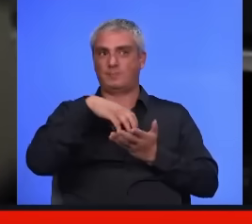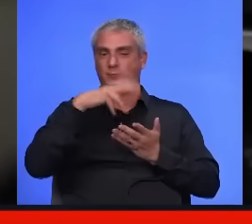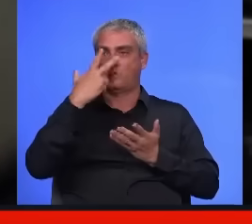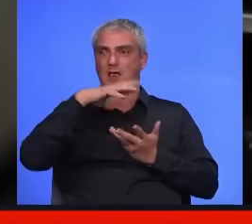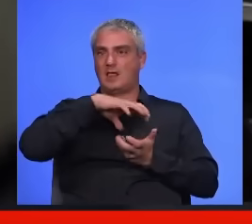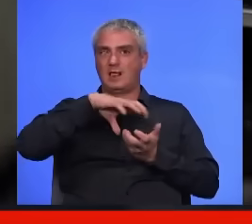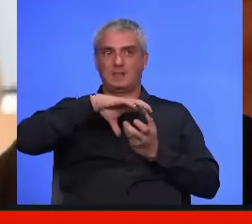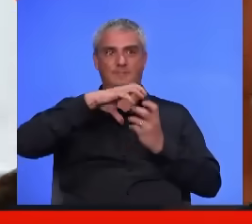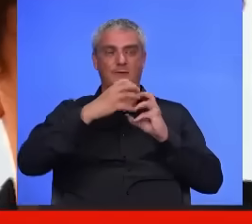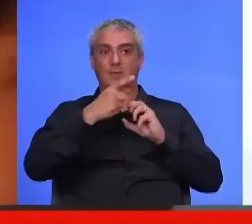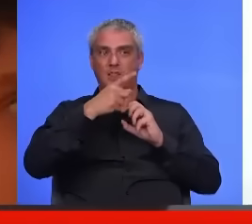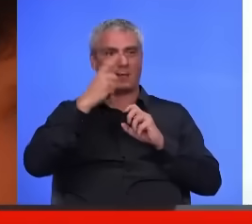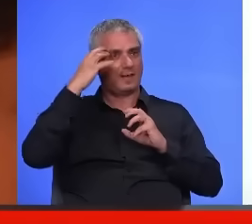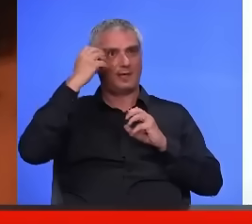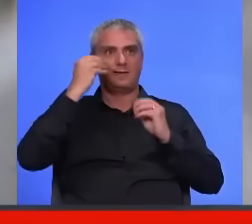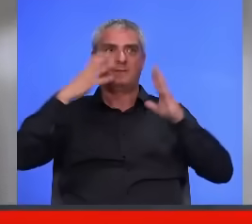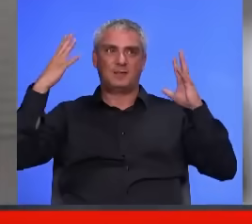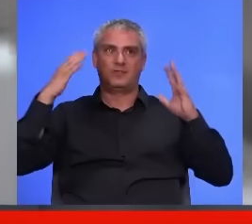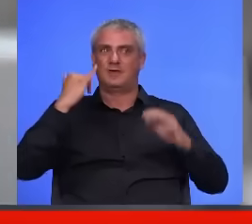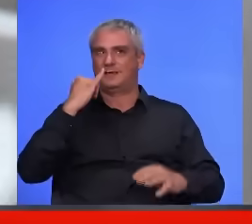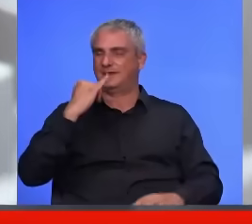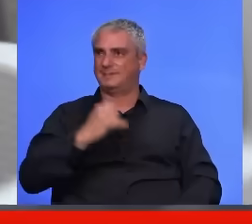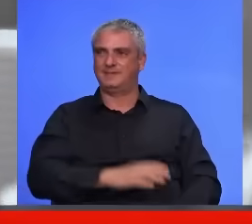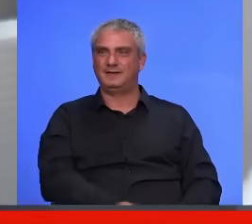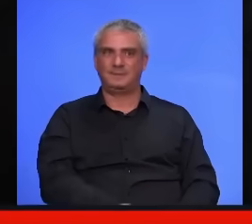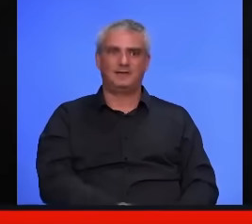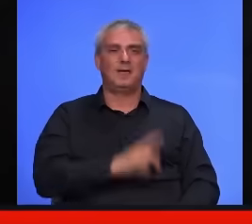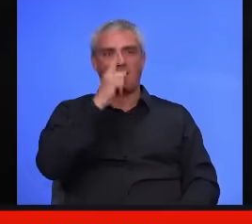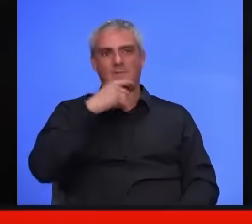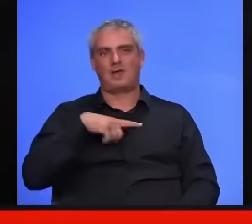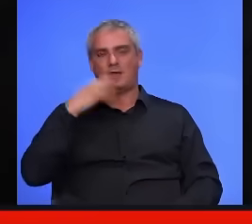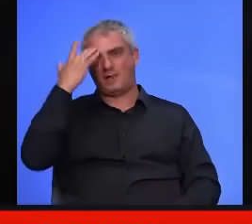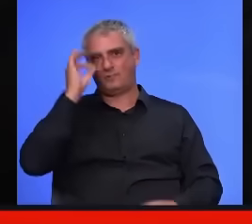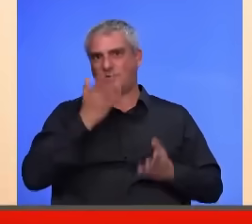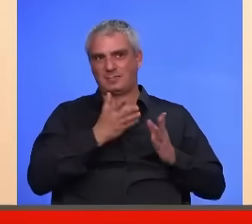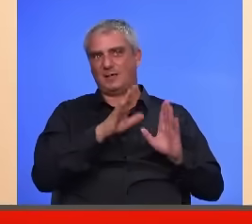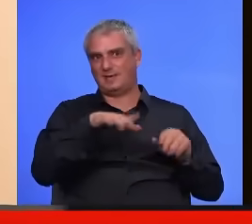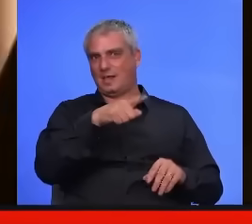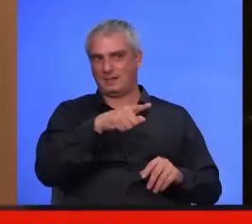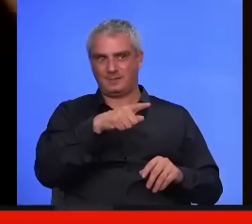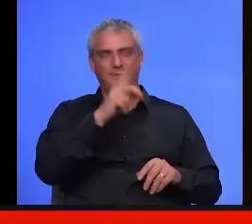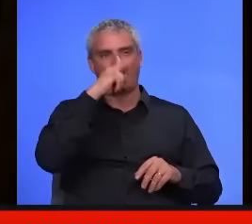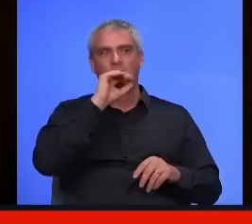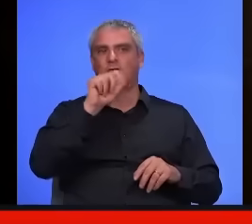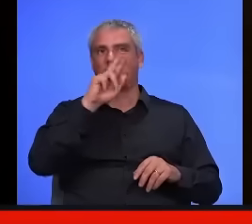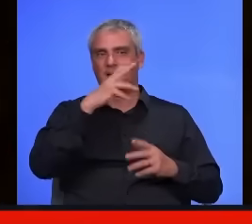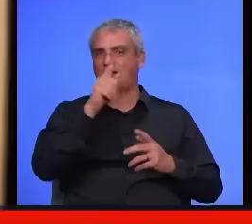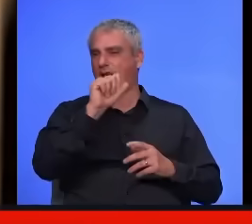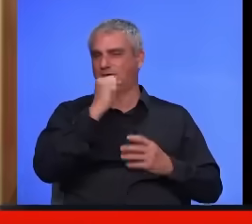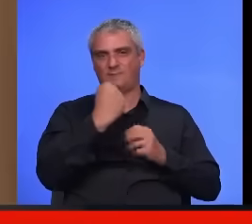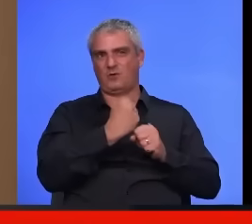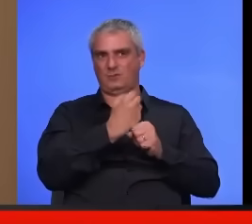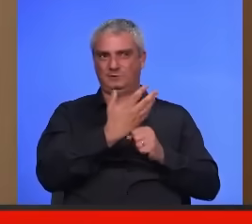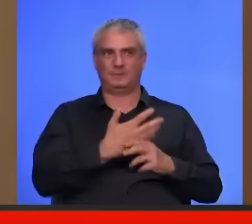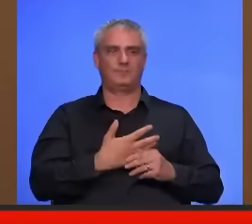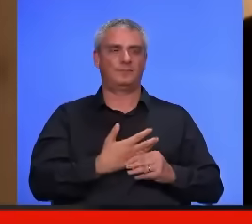מימד בקיצור אתה גיק רק בגדול כן כל אבא חי את החלומות שלו דרך הילדים גם אבא של ארי אסף עושה את זה